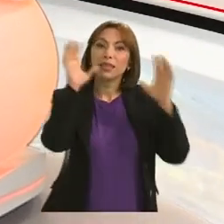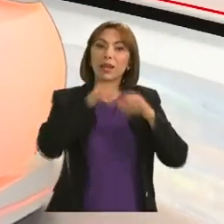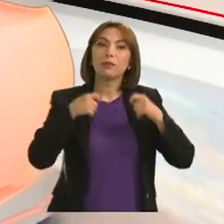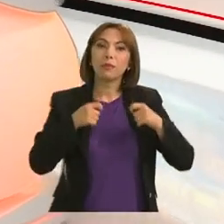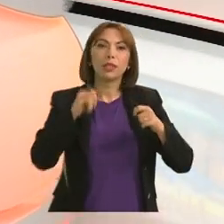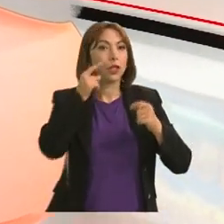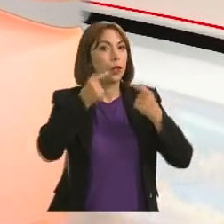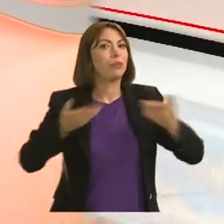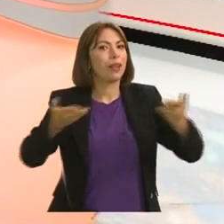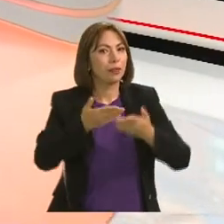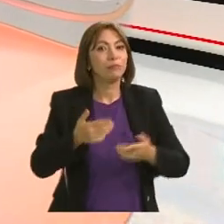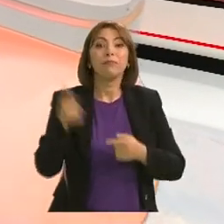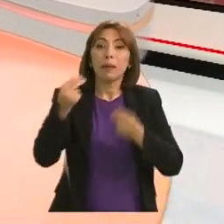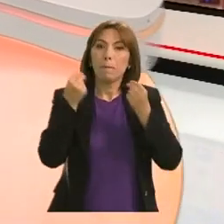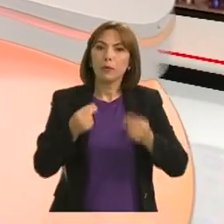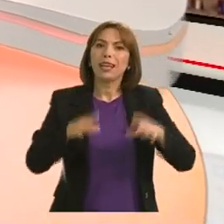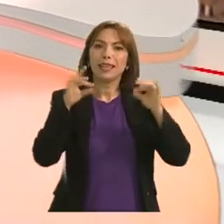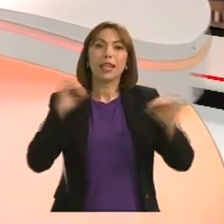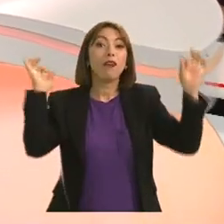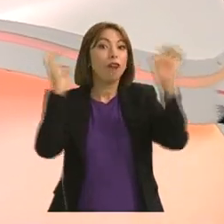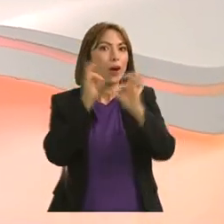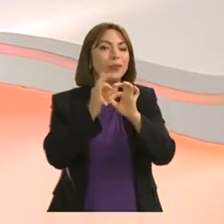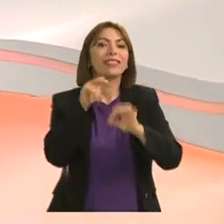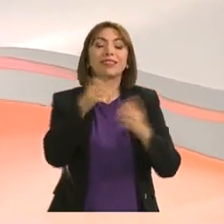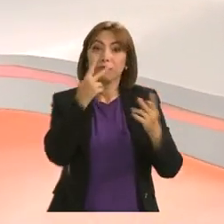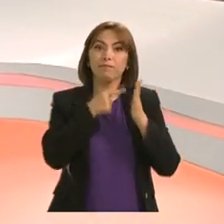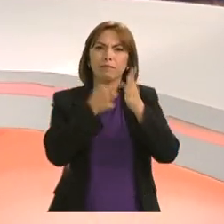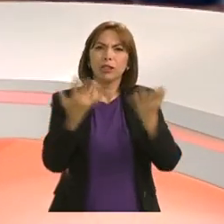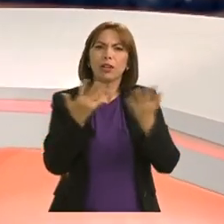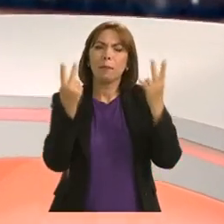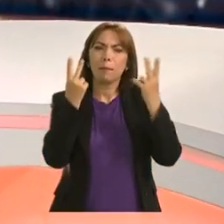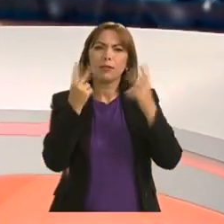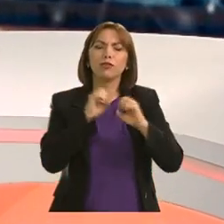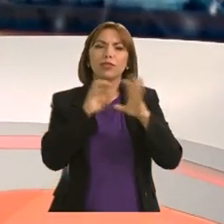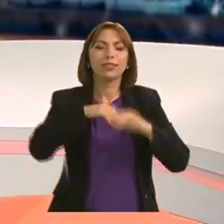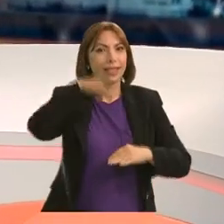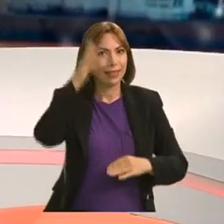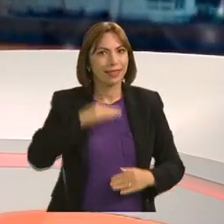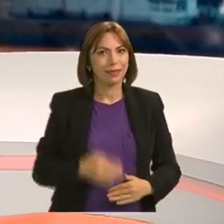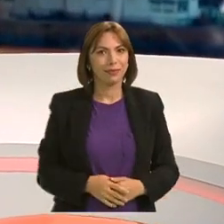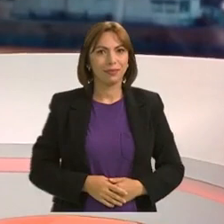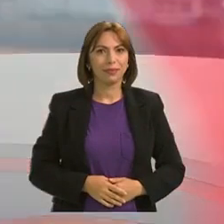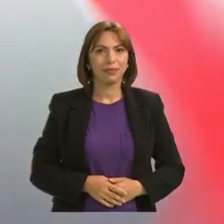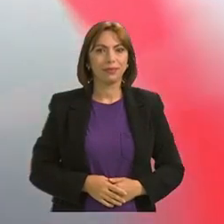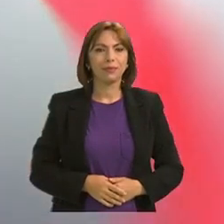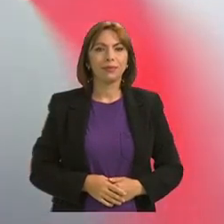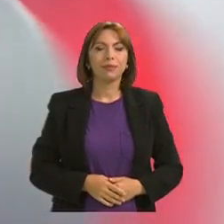Bună seara, doamnelor și domnilor, sunt Ioana Maria Moldovan, bun găsit la Focus. Iată care sunt cele mai importante știri ale zilei.